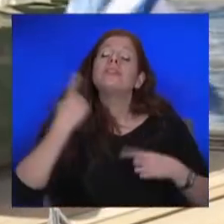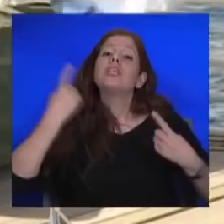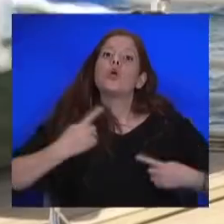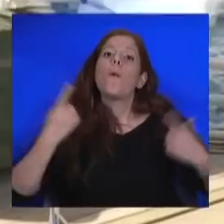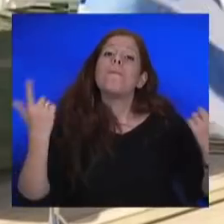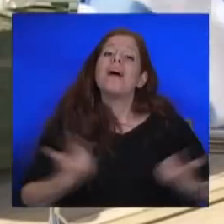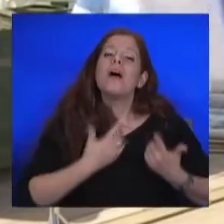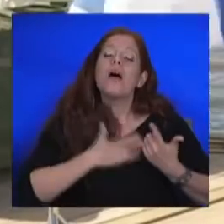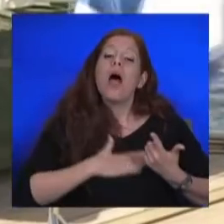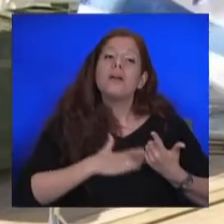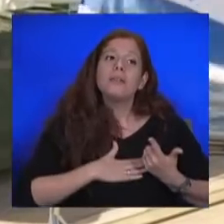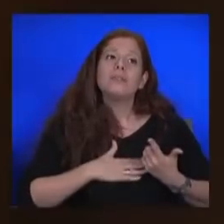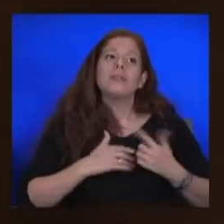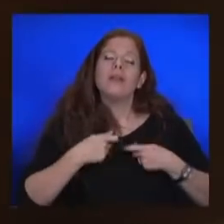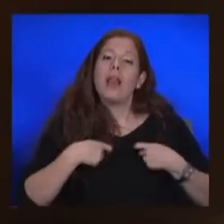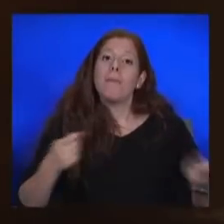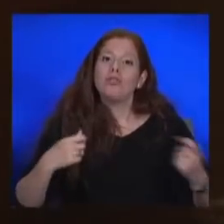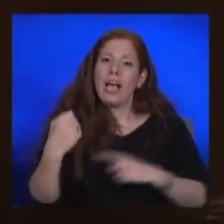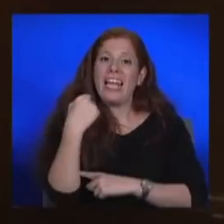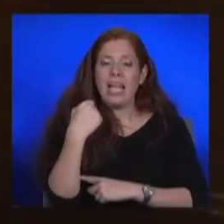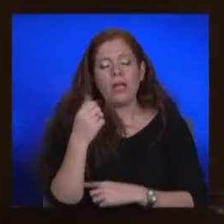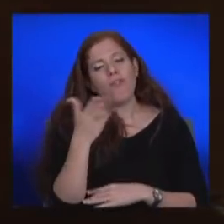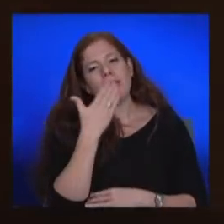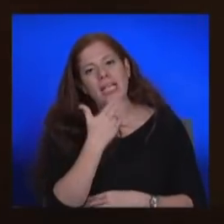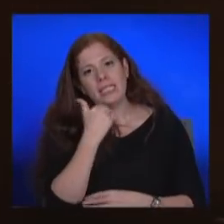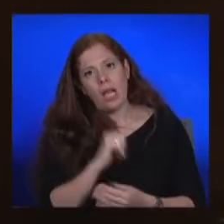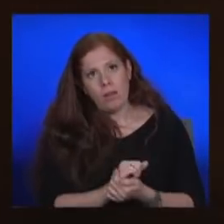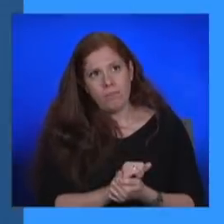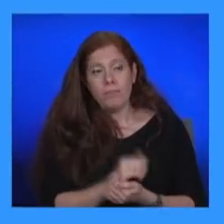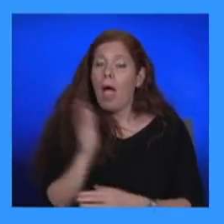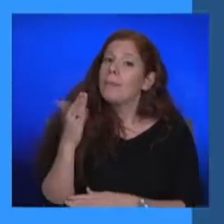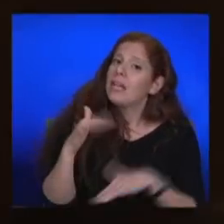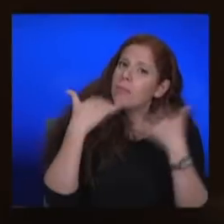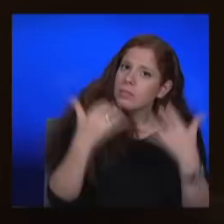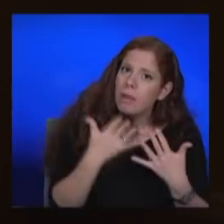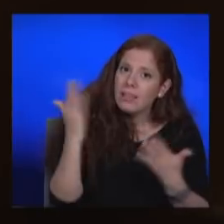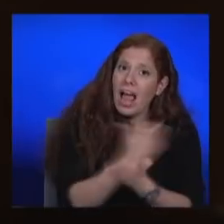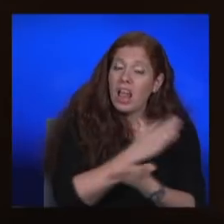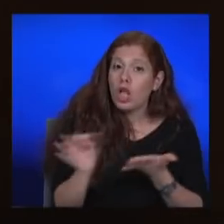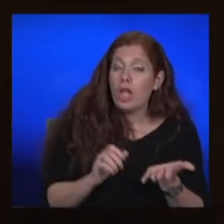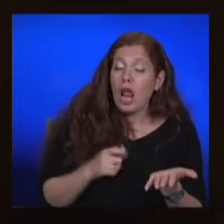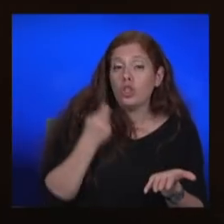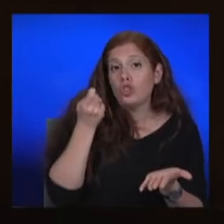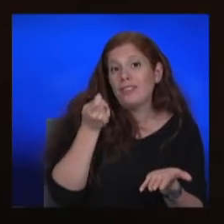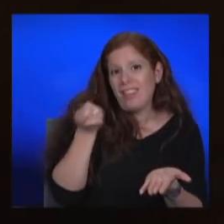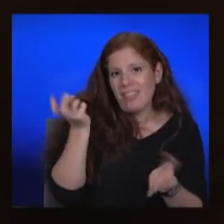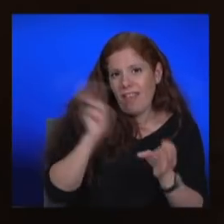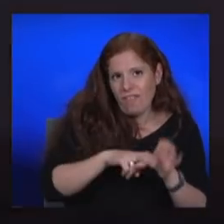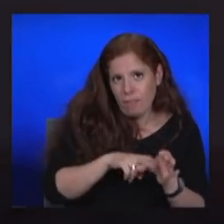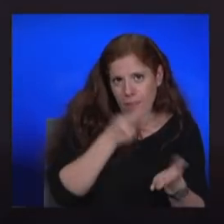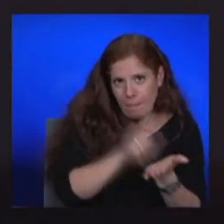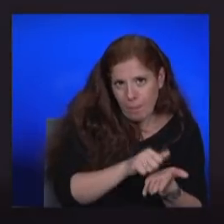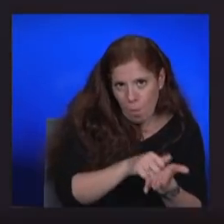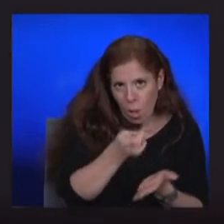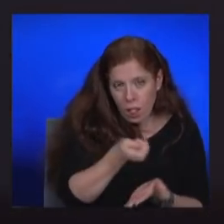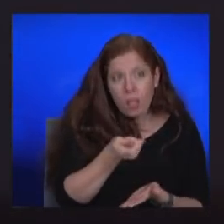למשק האנרגיה ולמדינת ישראל. המדינה מסבירה את החלטתה להשתתף במימון בנימוקים הבאים. הצינור ישמש את